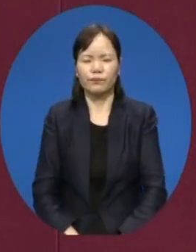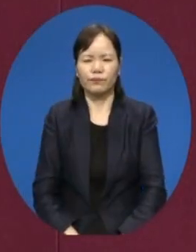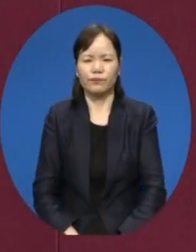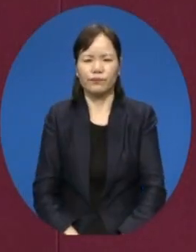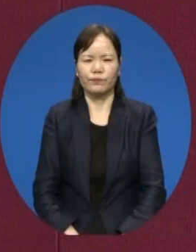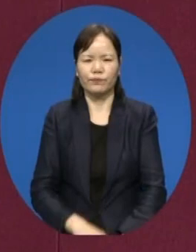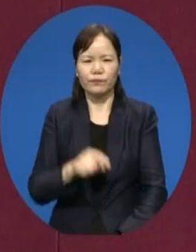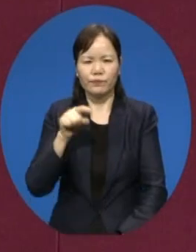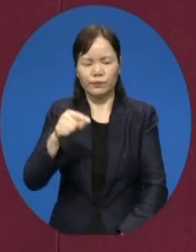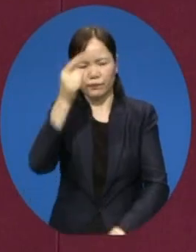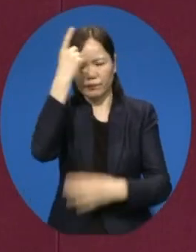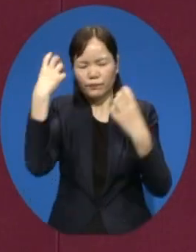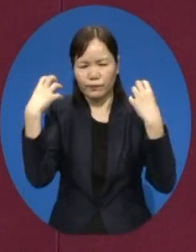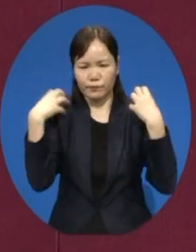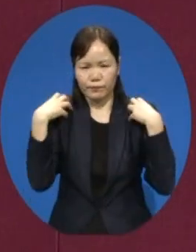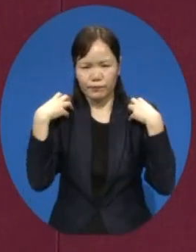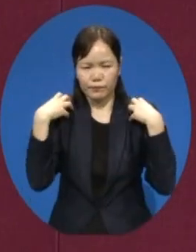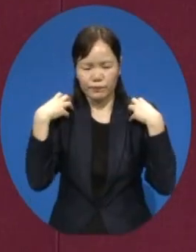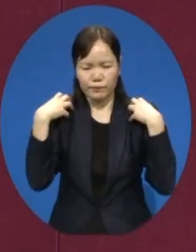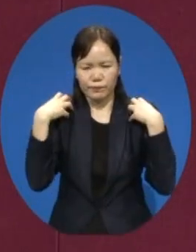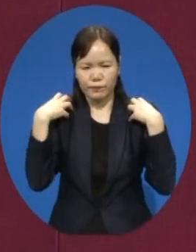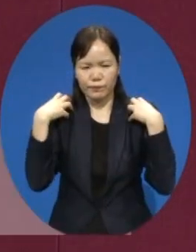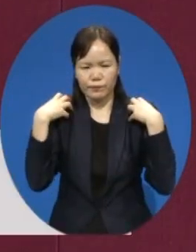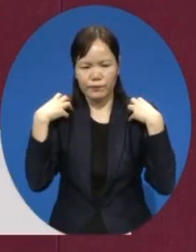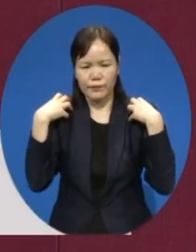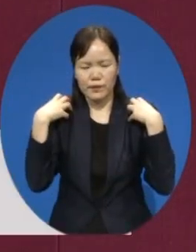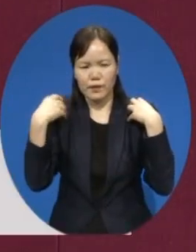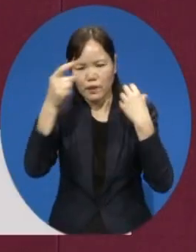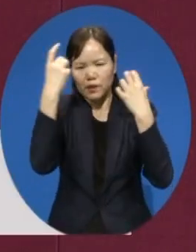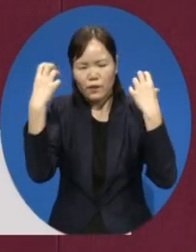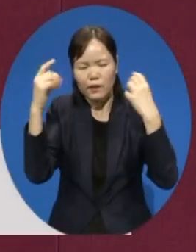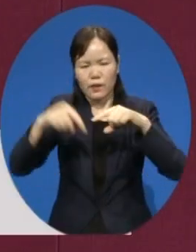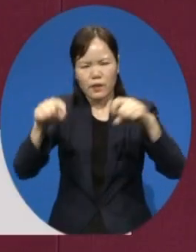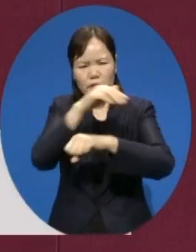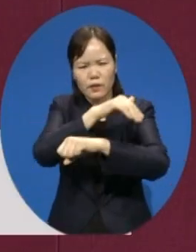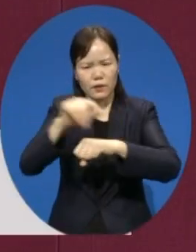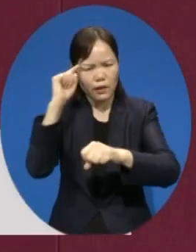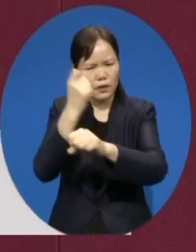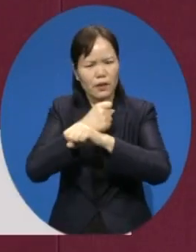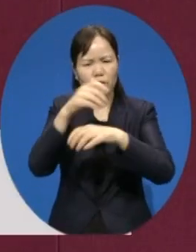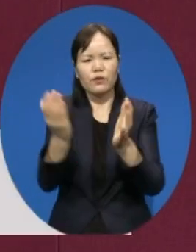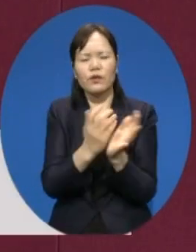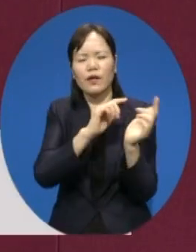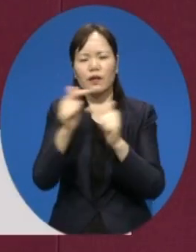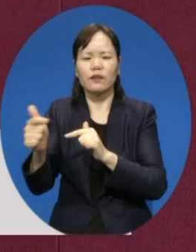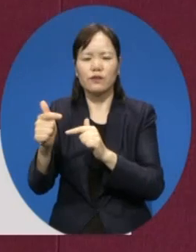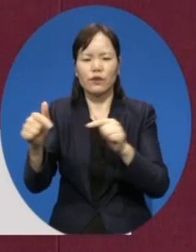오죽했으면 이 정부의 국책 연구기관들마저 나서서 문재인 정부의